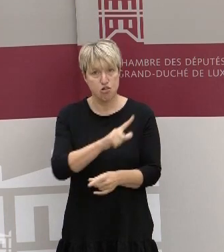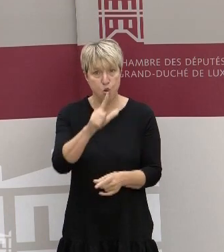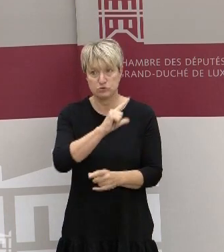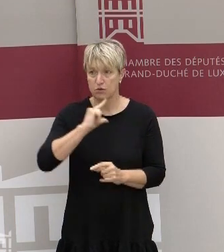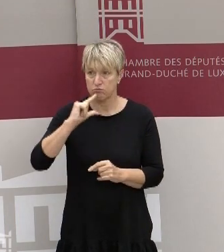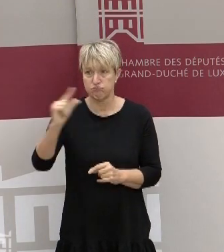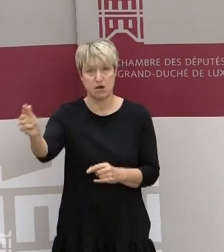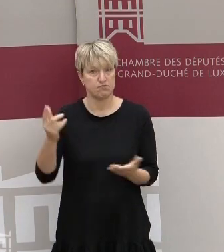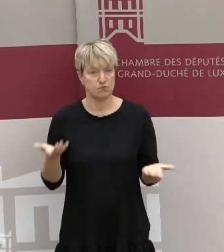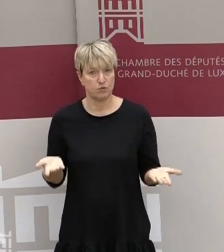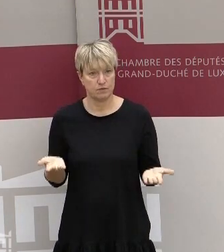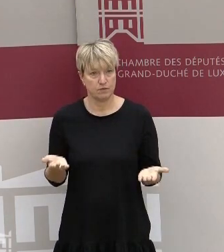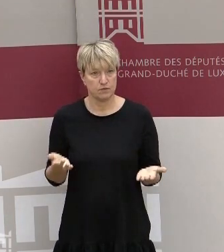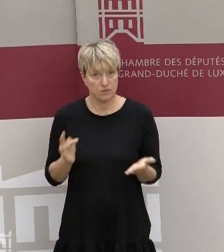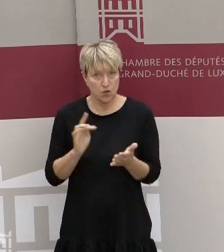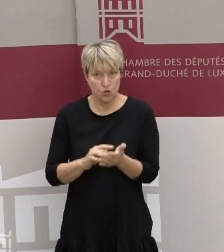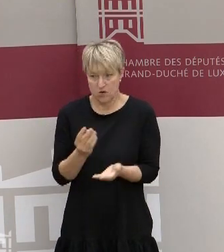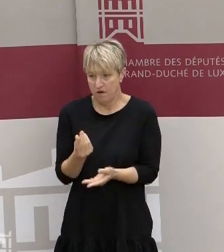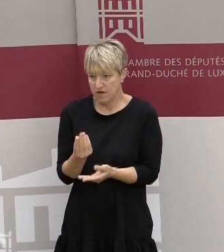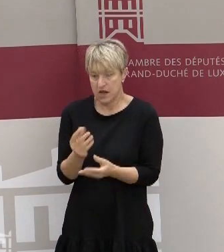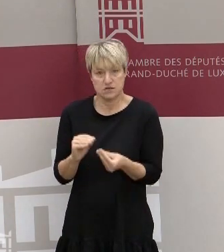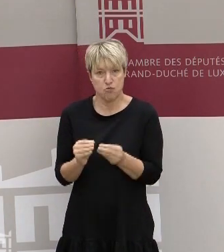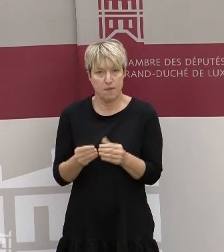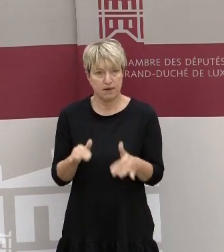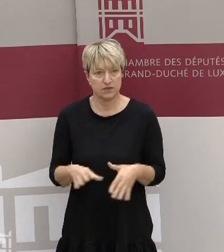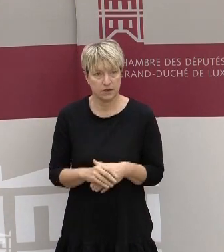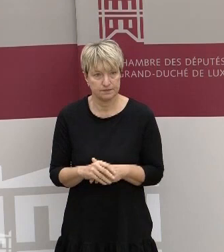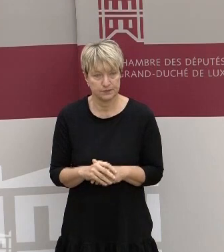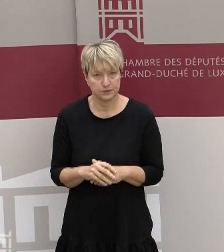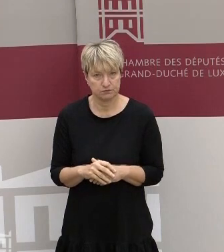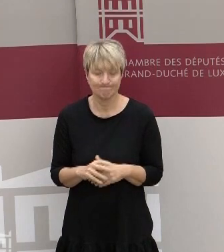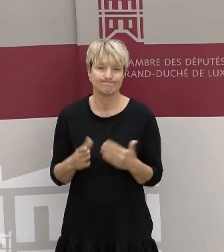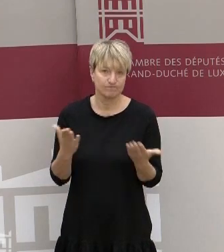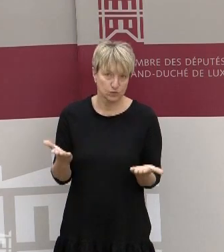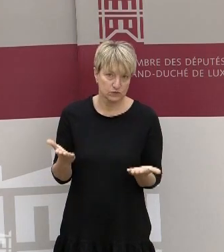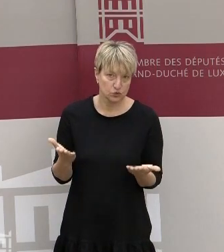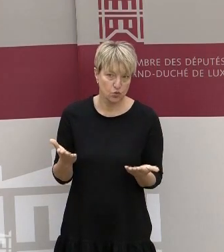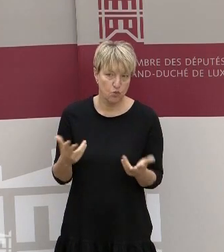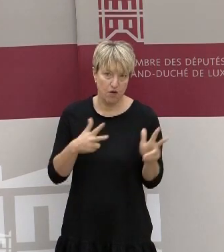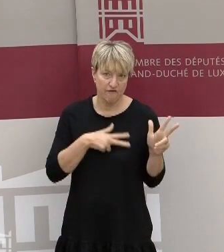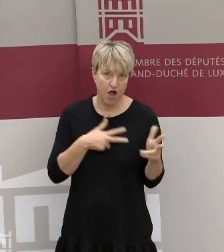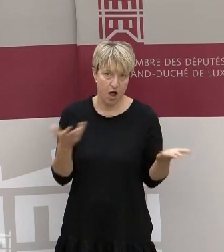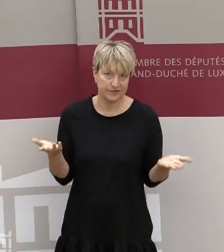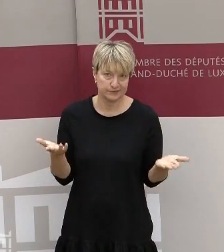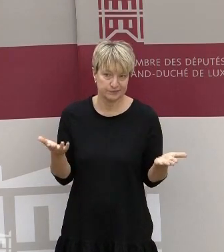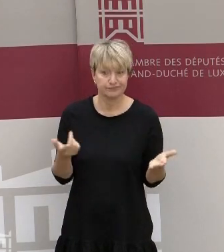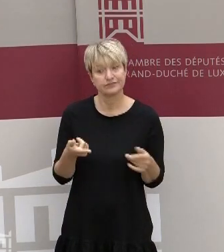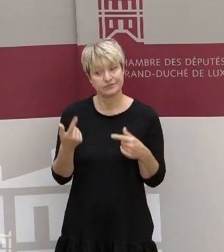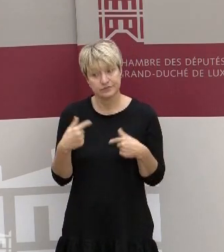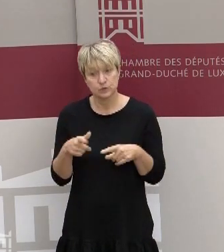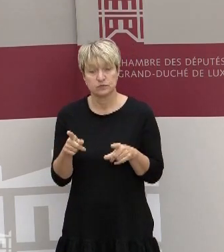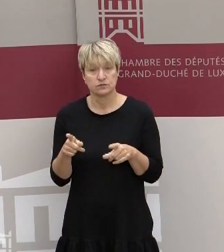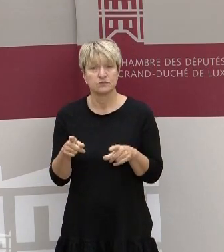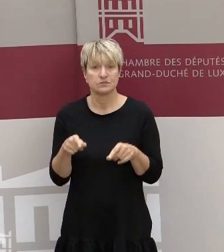verlosen, aus finanziellen Gründen. Das ist die Realität. An der Realität muss man